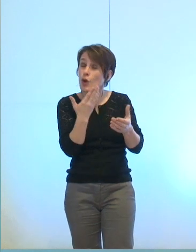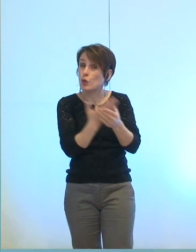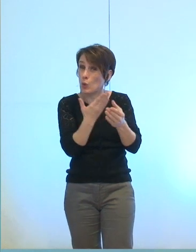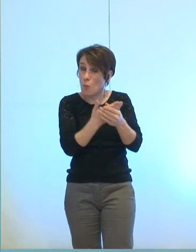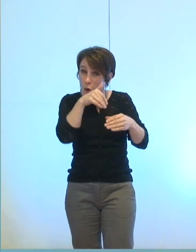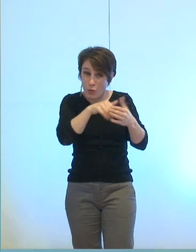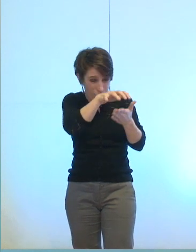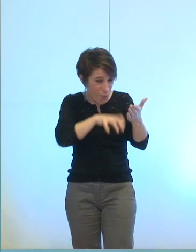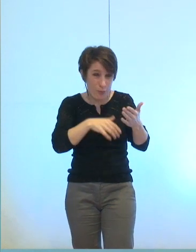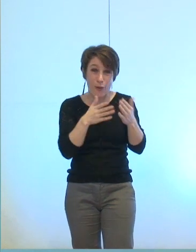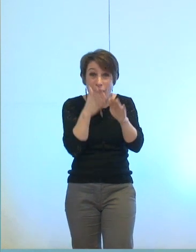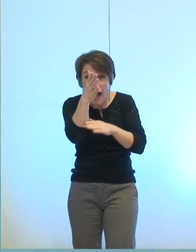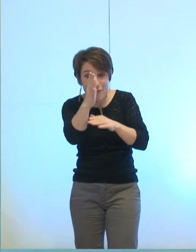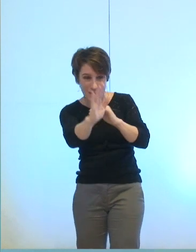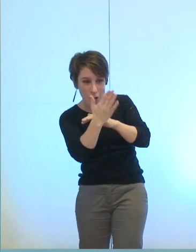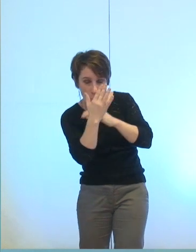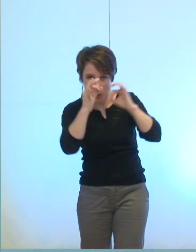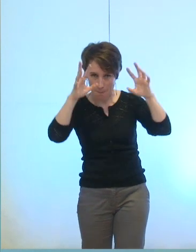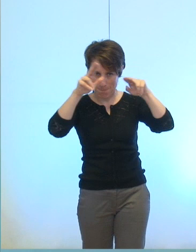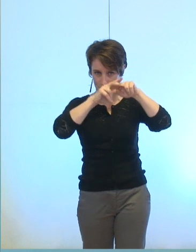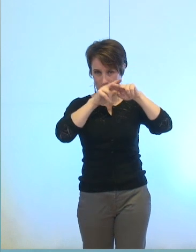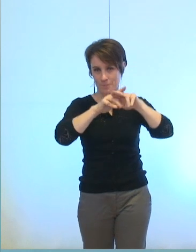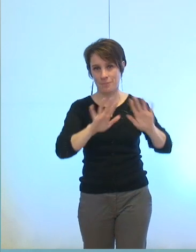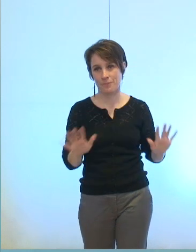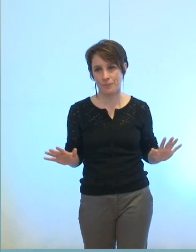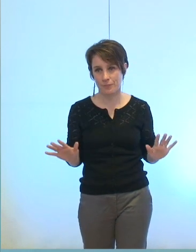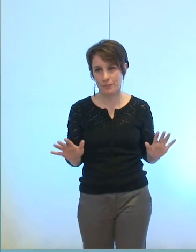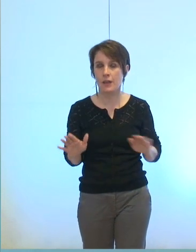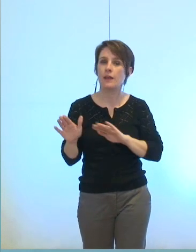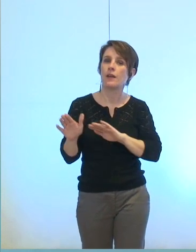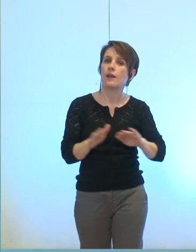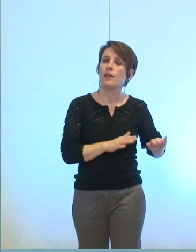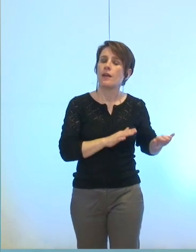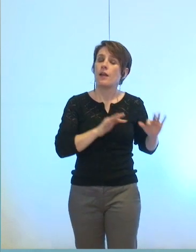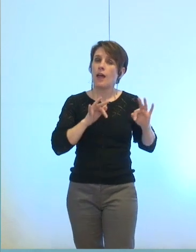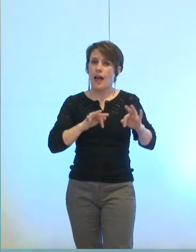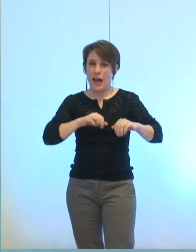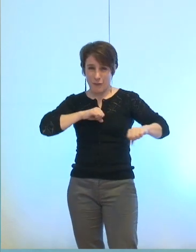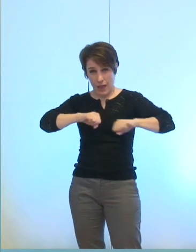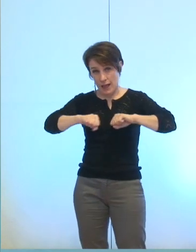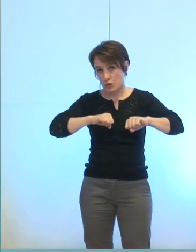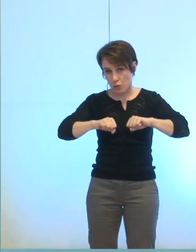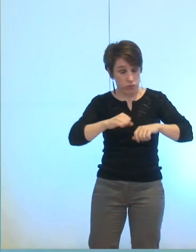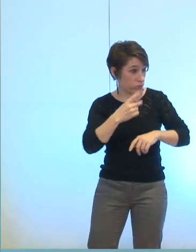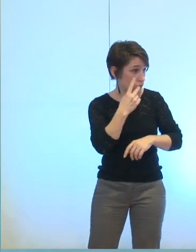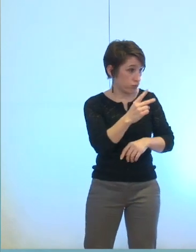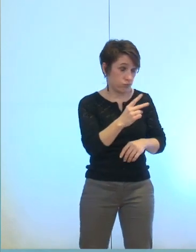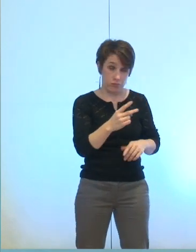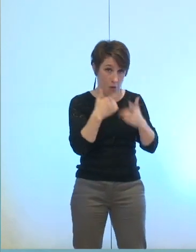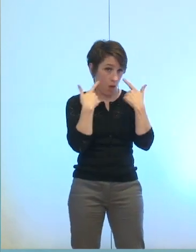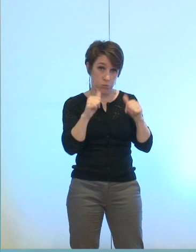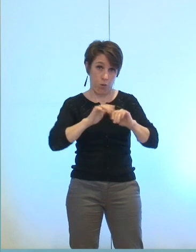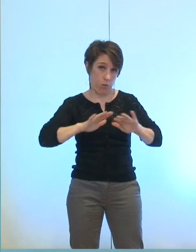naveiez à vue il faut le démontrer et vos actes ce sont vos actes qui le démontrent le